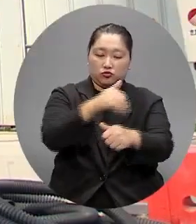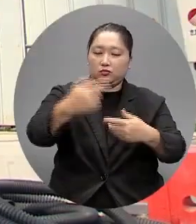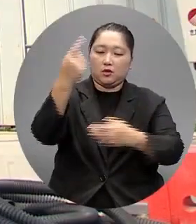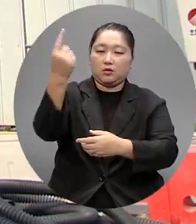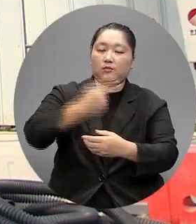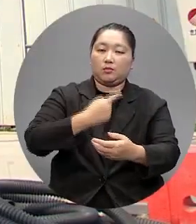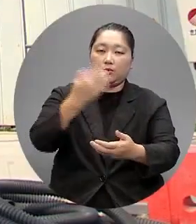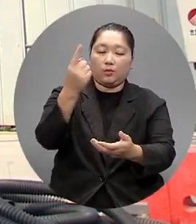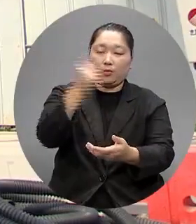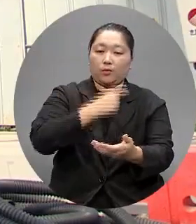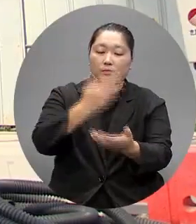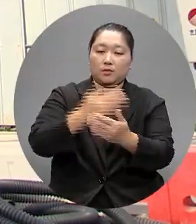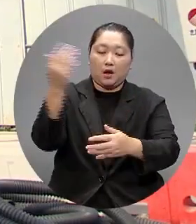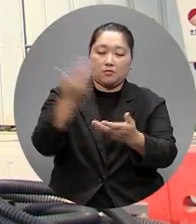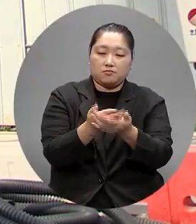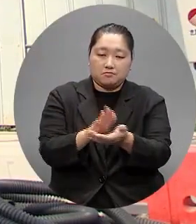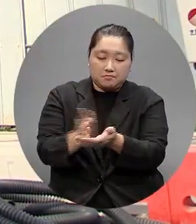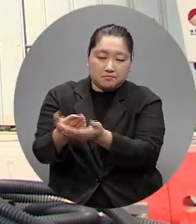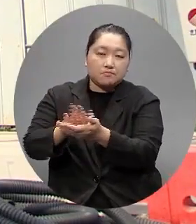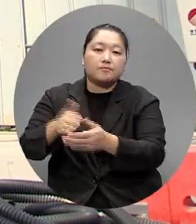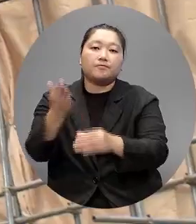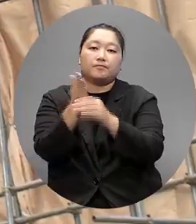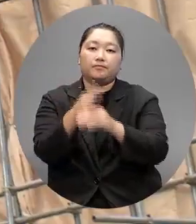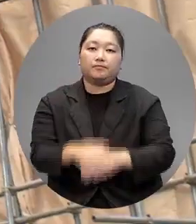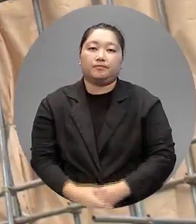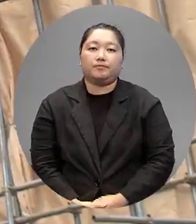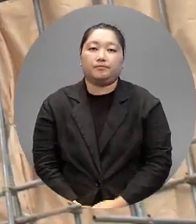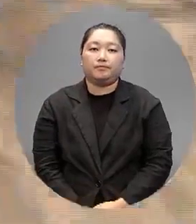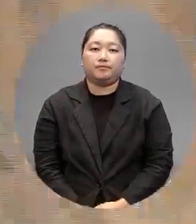통행을 제한하고 보수 작업을 벌리고 있습니다